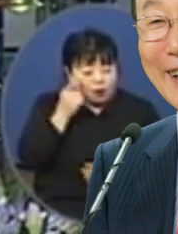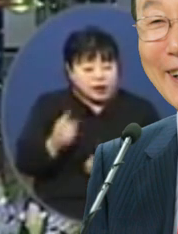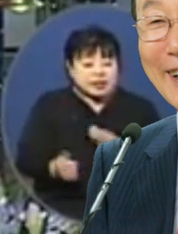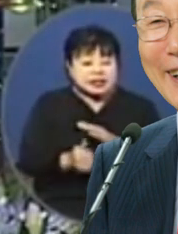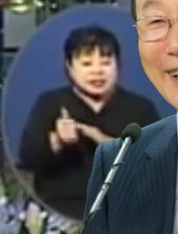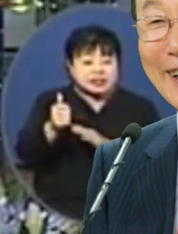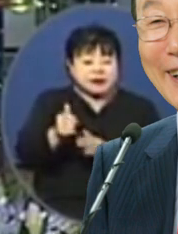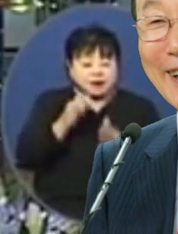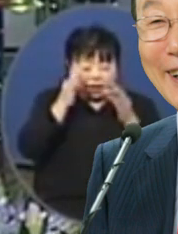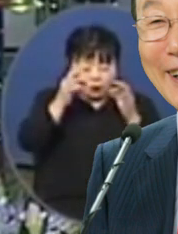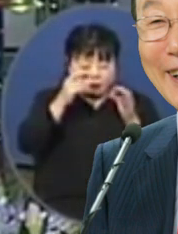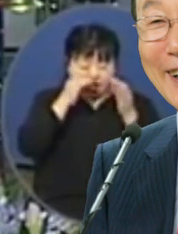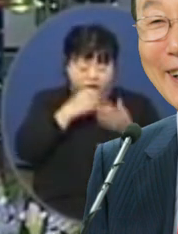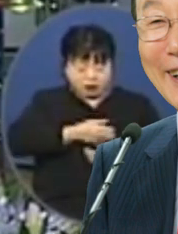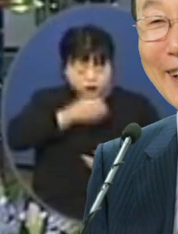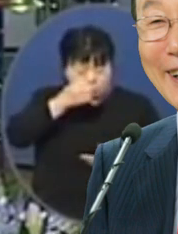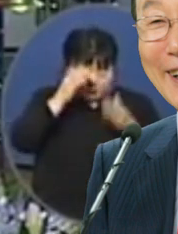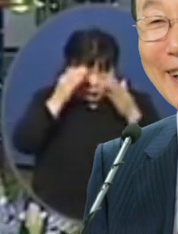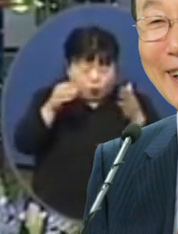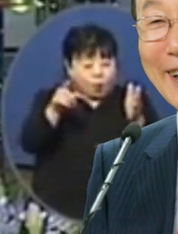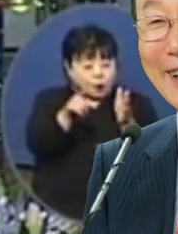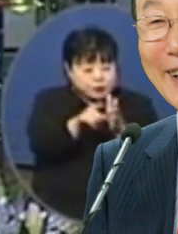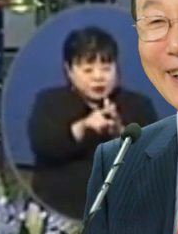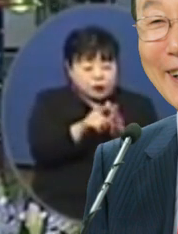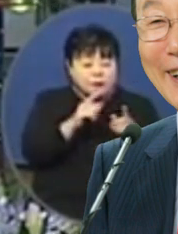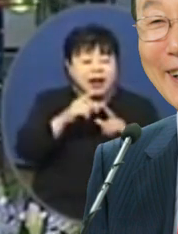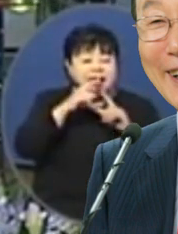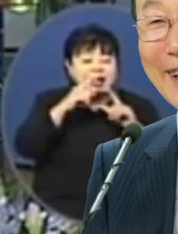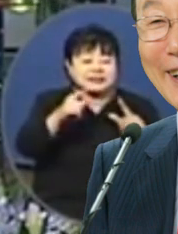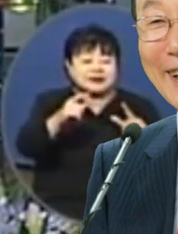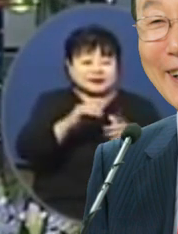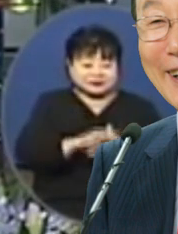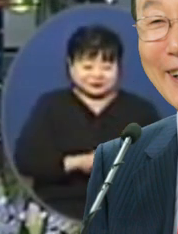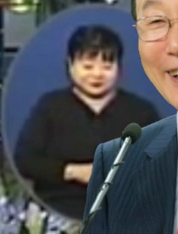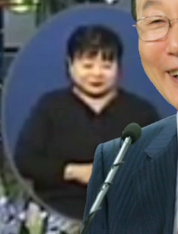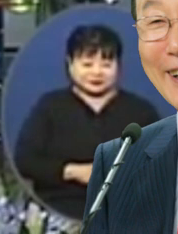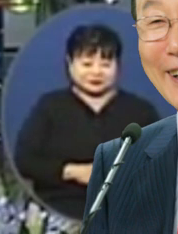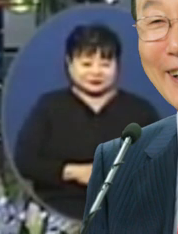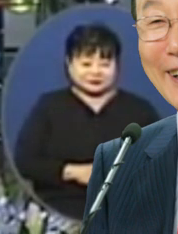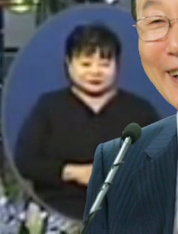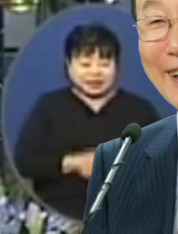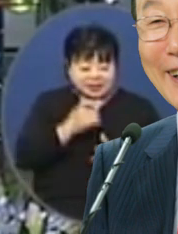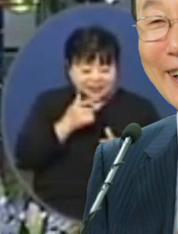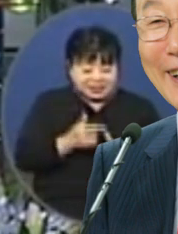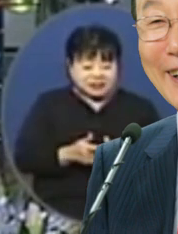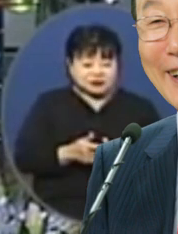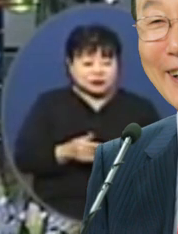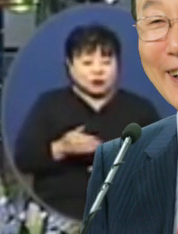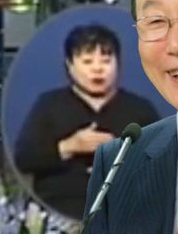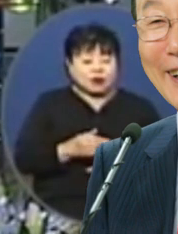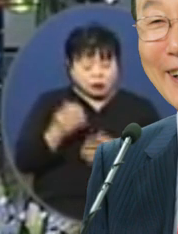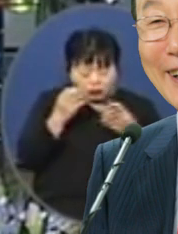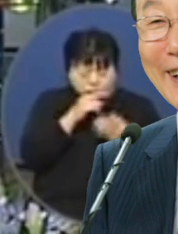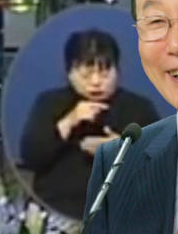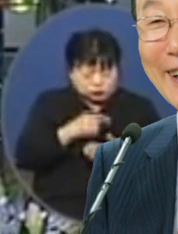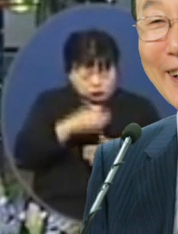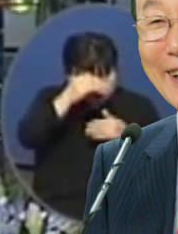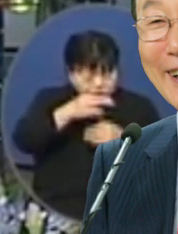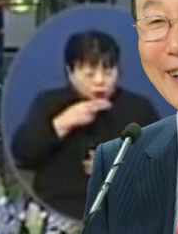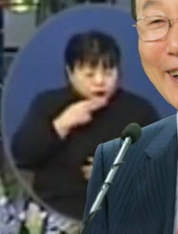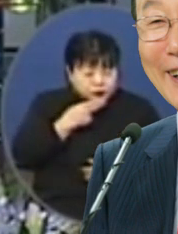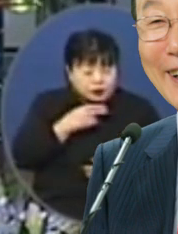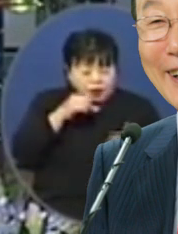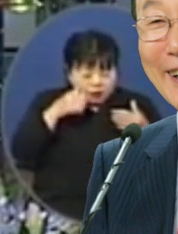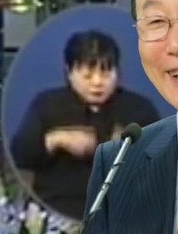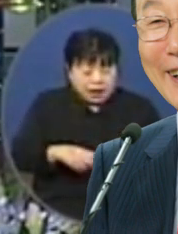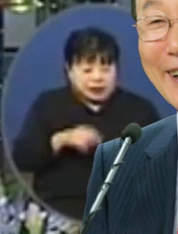희망찬 바라봄의 꿈을 쳐다보고 믿고 말하십시오. 그러면 예수님은 공허하고 혼돈스럽고 무질서하고